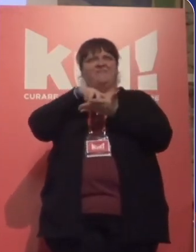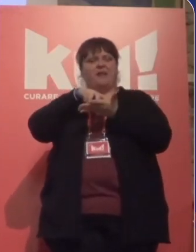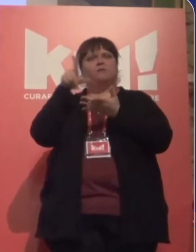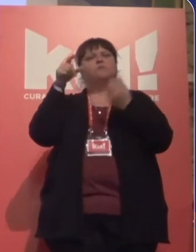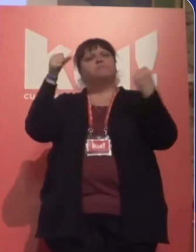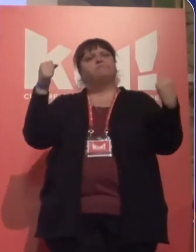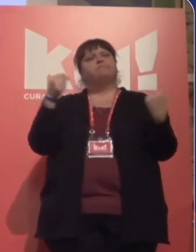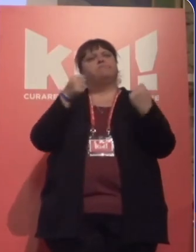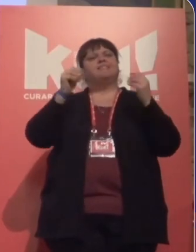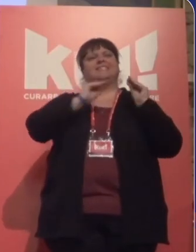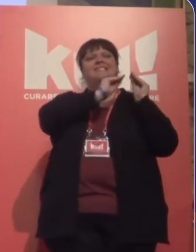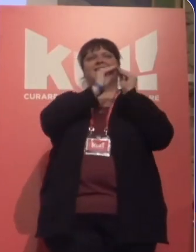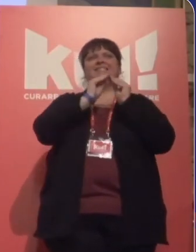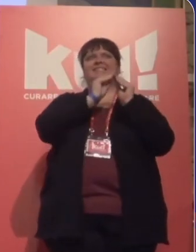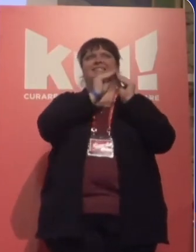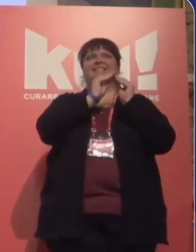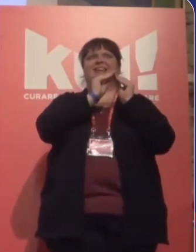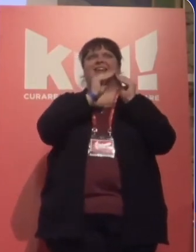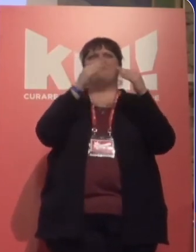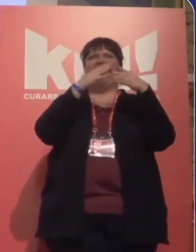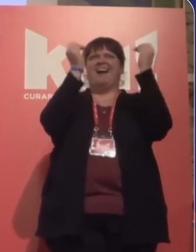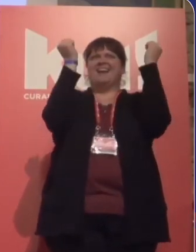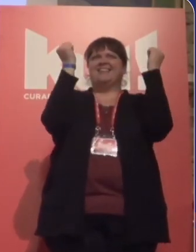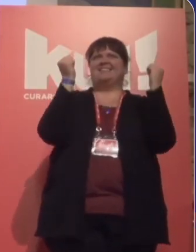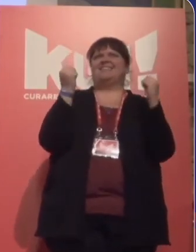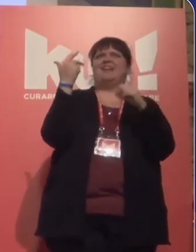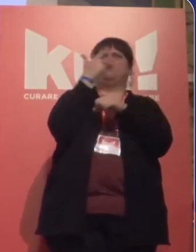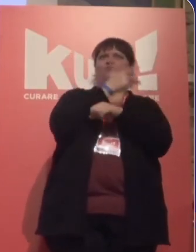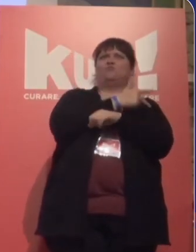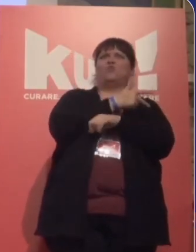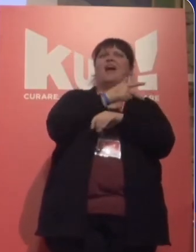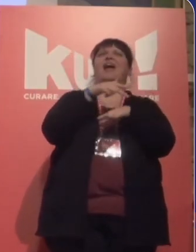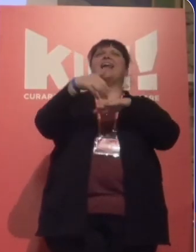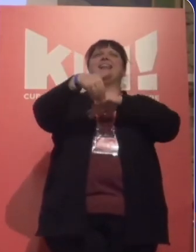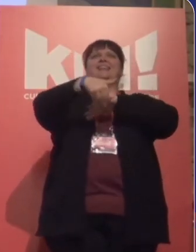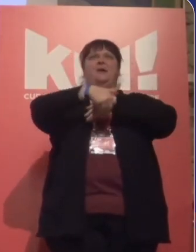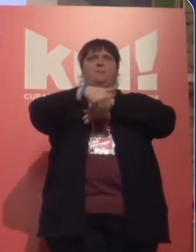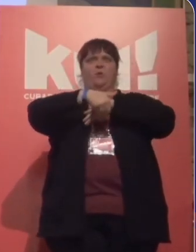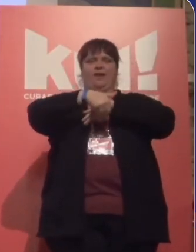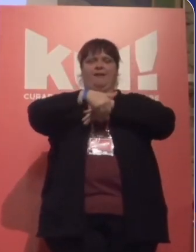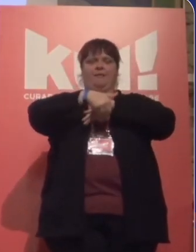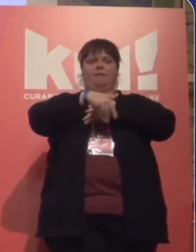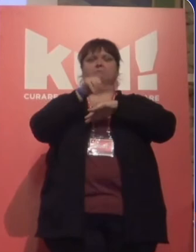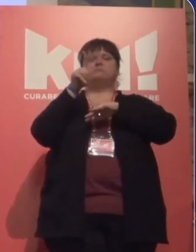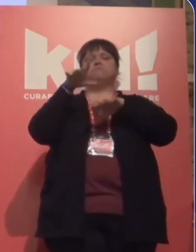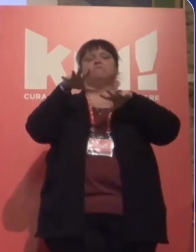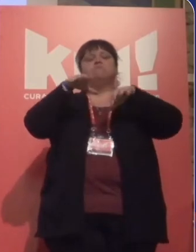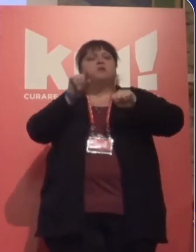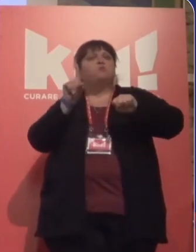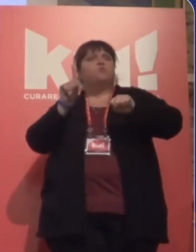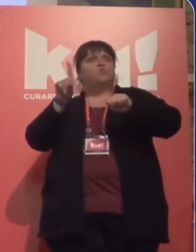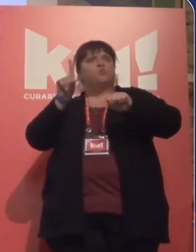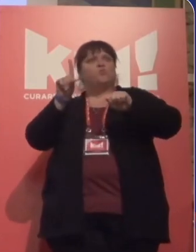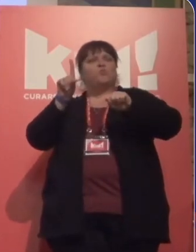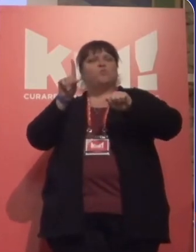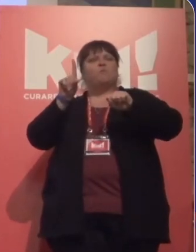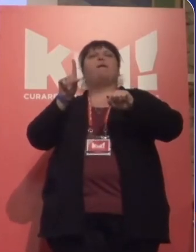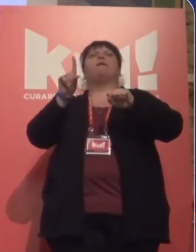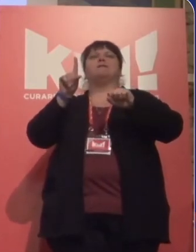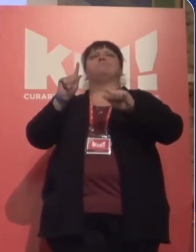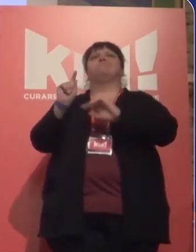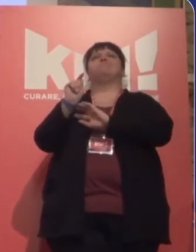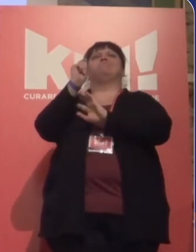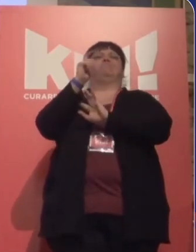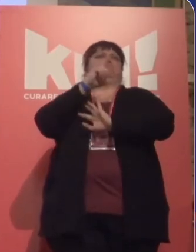residenzialità sociale temporanea impegno che gli è valso il primo premio europeo per le città a misura di